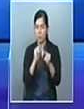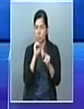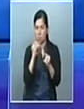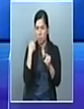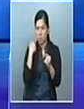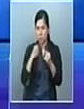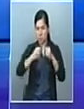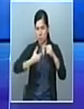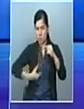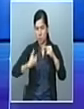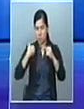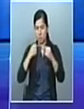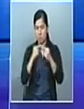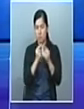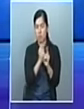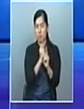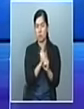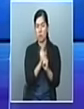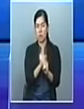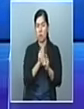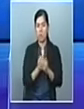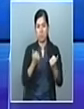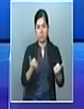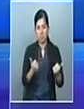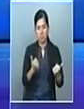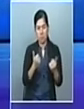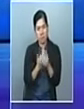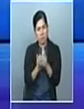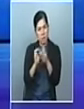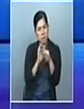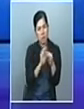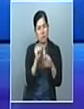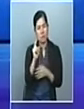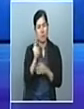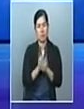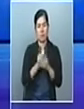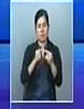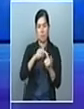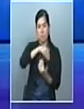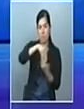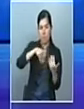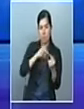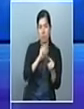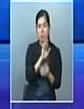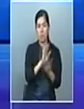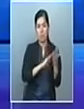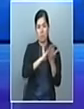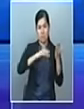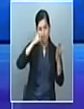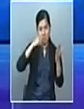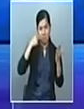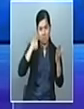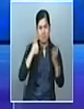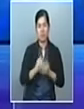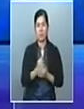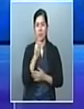และ 1,360 จุดช่วงนี้มีปัจจัยสนับสนุนในเรื่องของปัจจัยภายในประเทศค่ะก็คงจะได้เห็นนะคะภาพของความสด